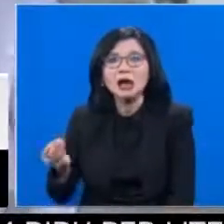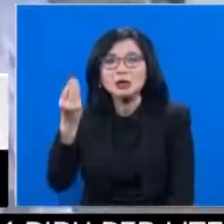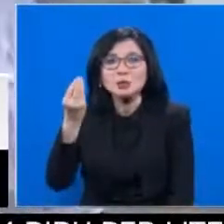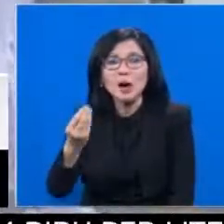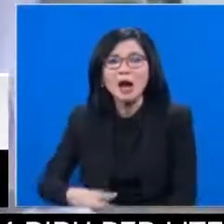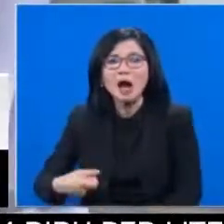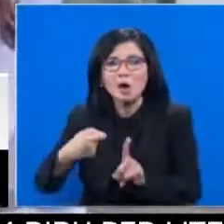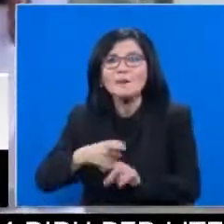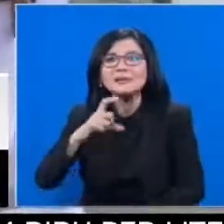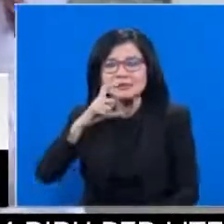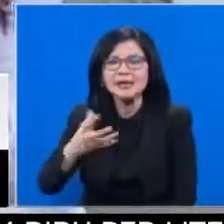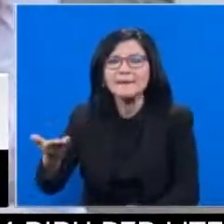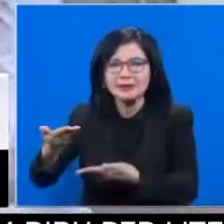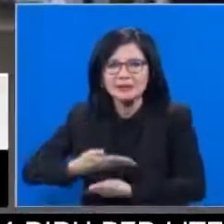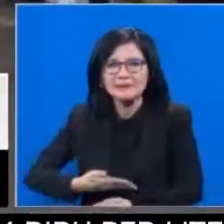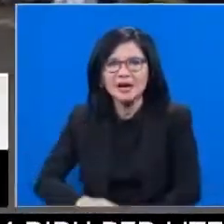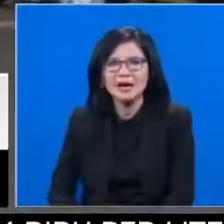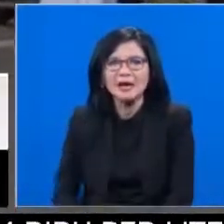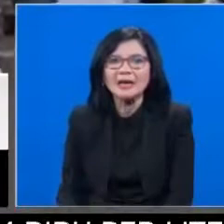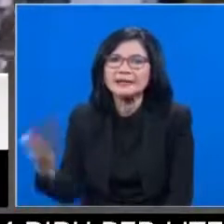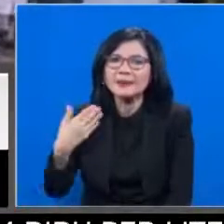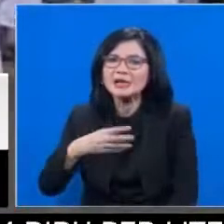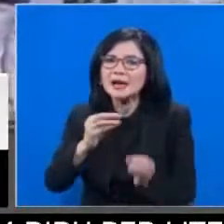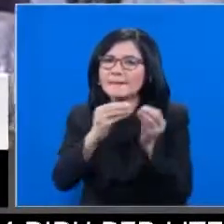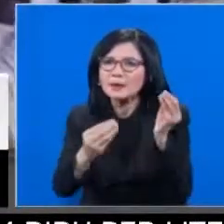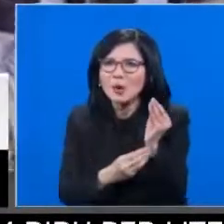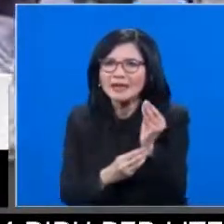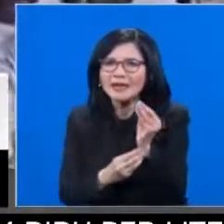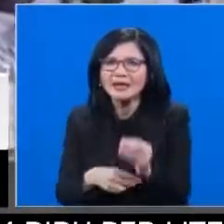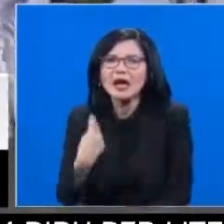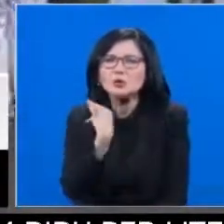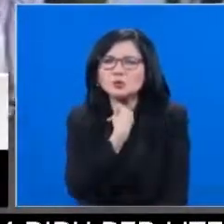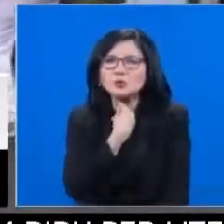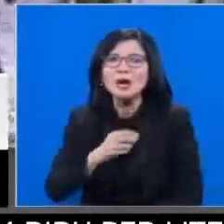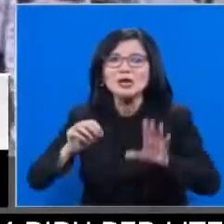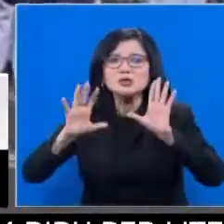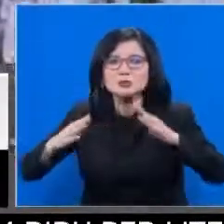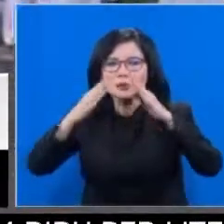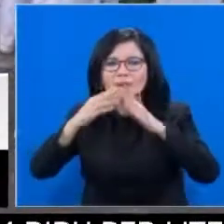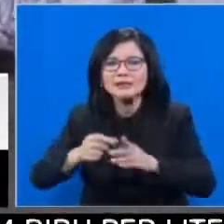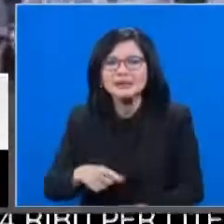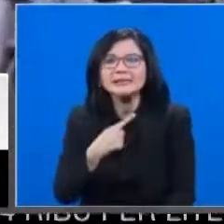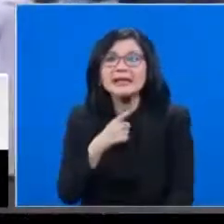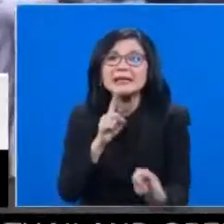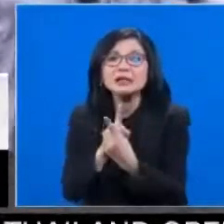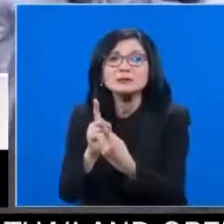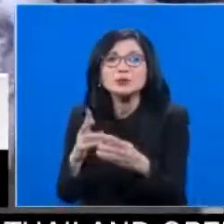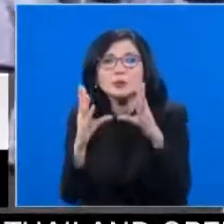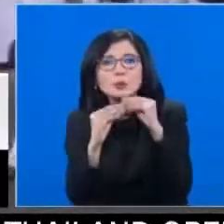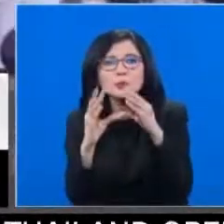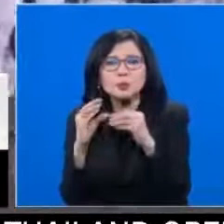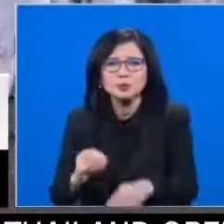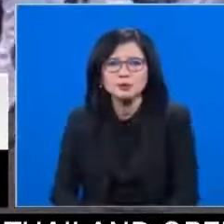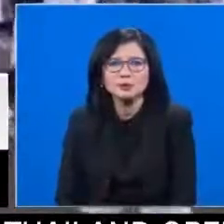Eli Minus Mom, dan mengajak perwakilan petugas medis dari 10 puskesmas melakukan pertemuan. Sementara itu,